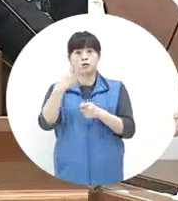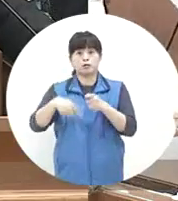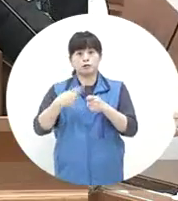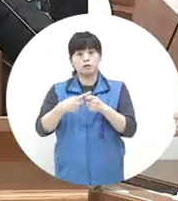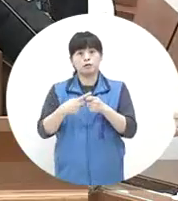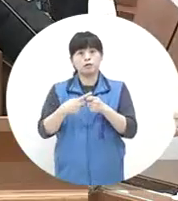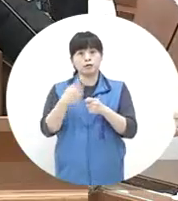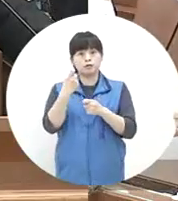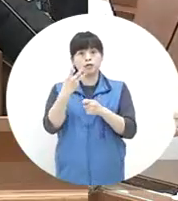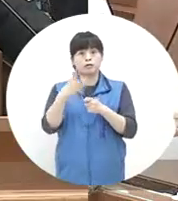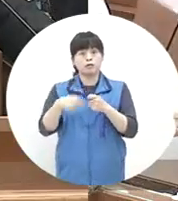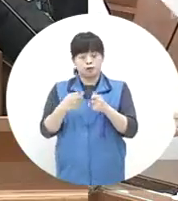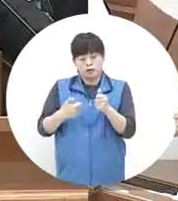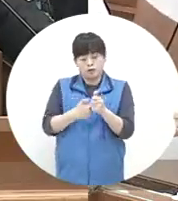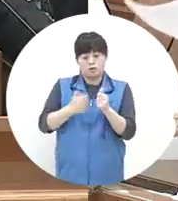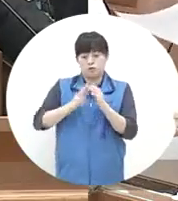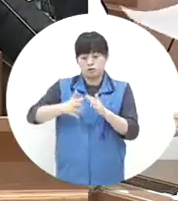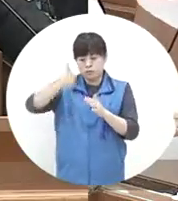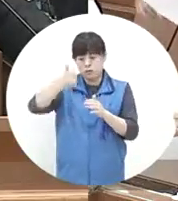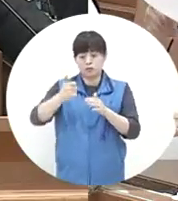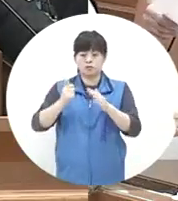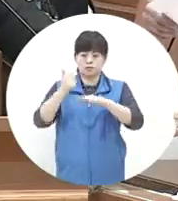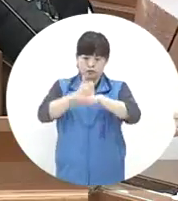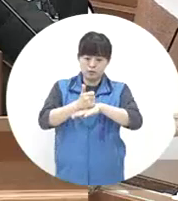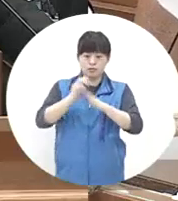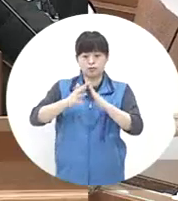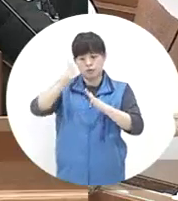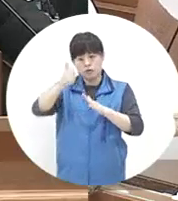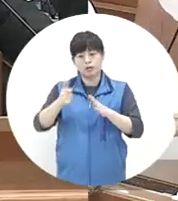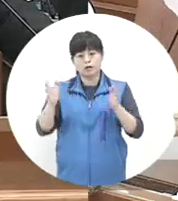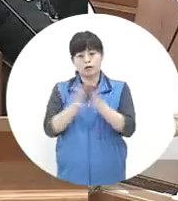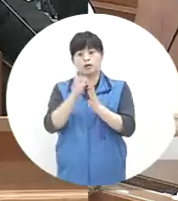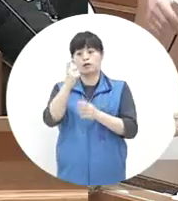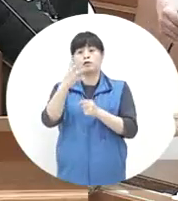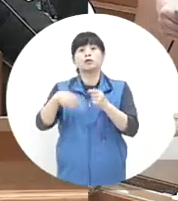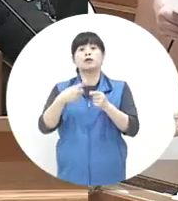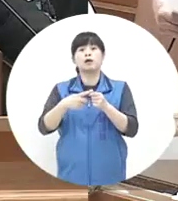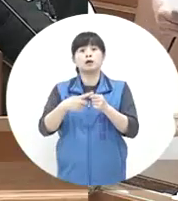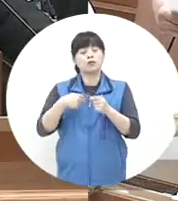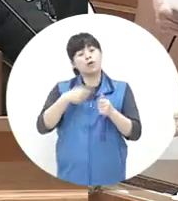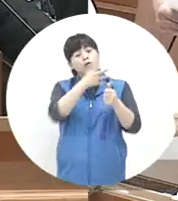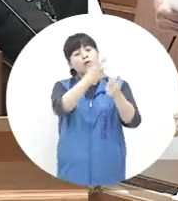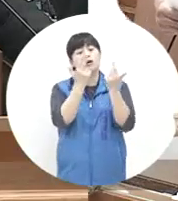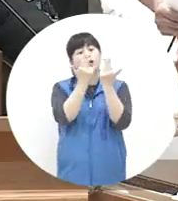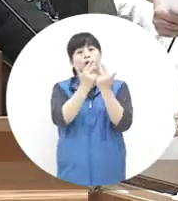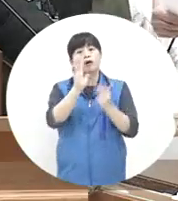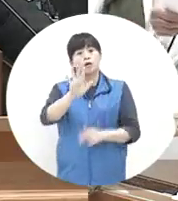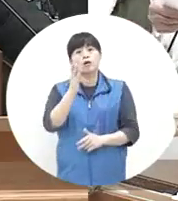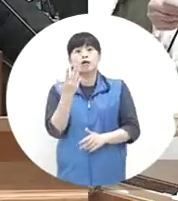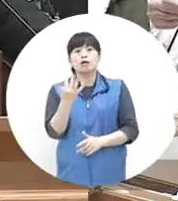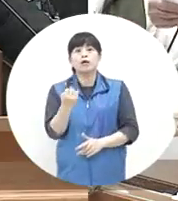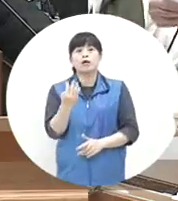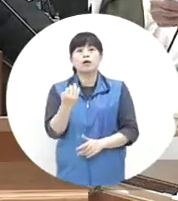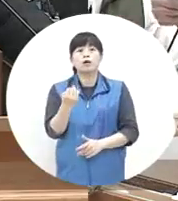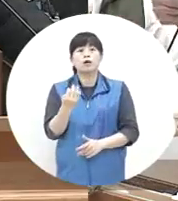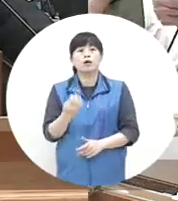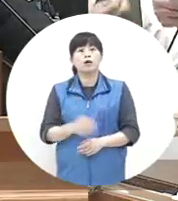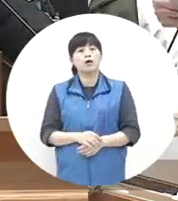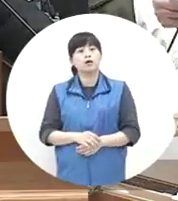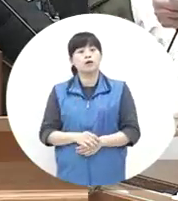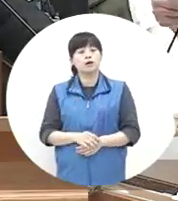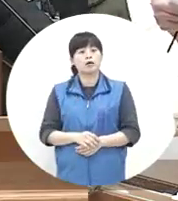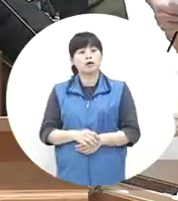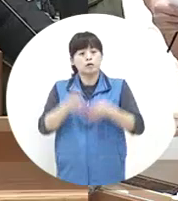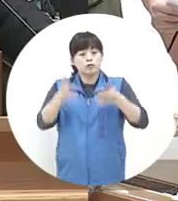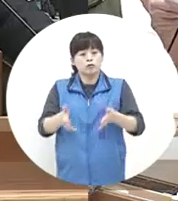都当副市长跟市长。好，我问你，咱新北市有多少那个重